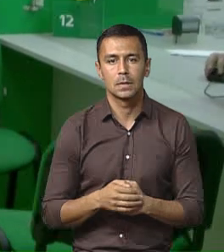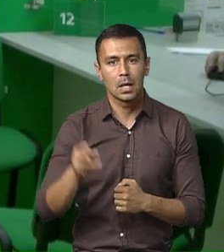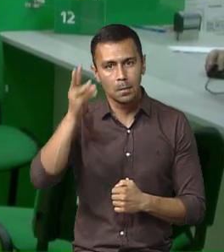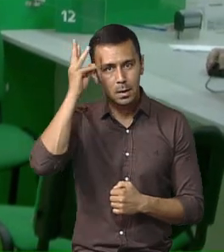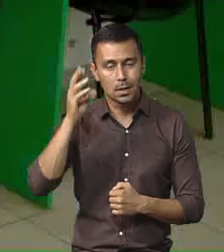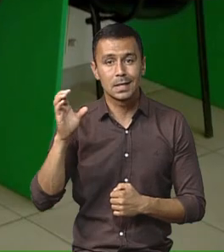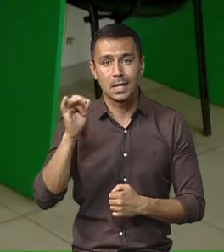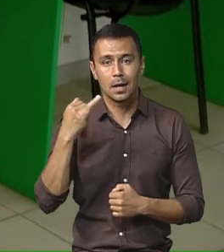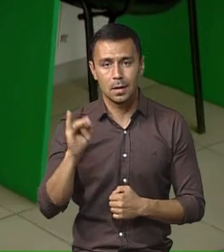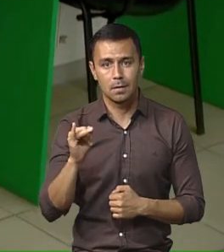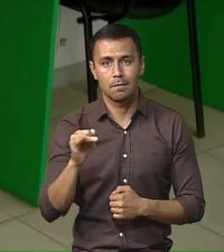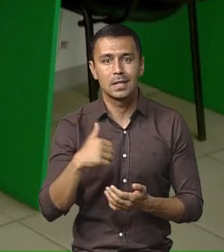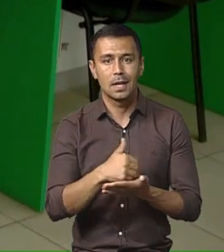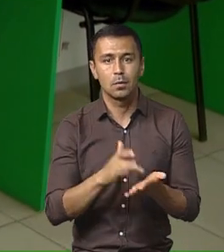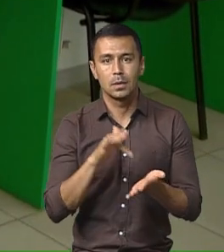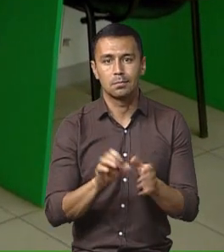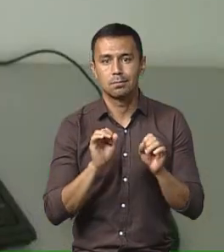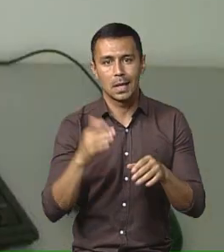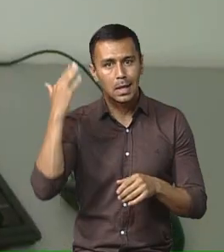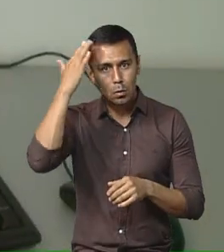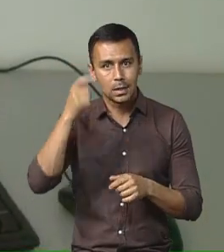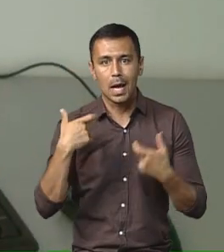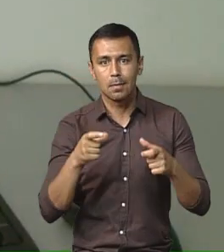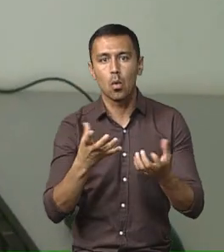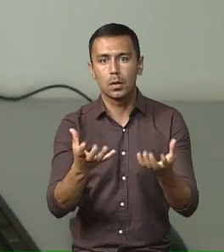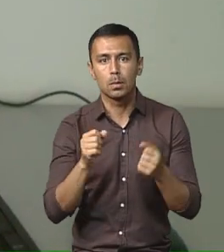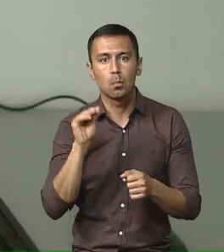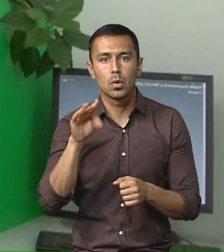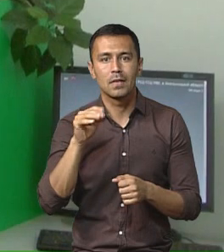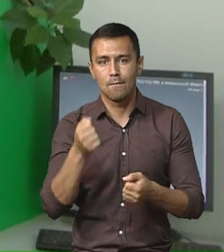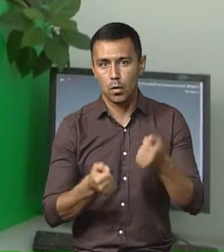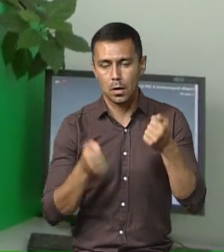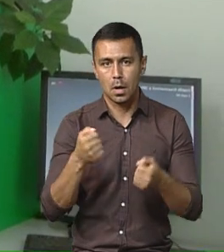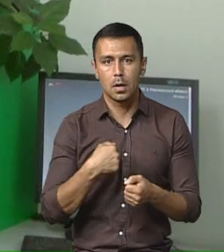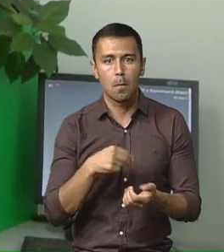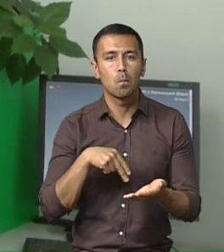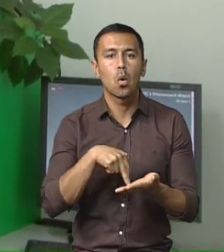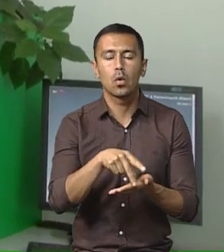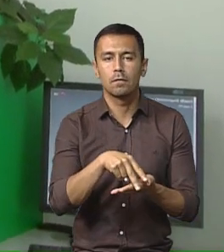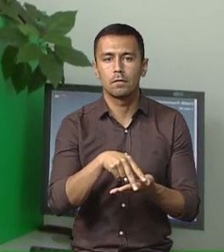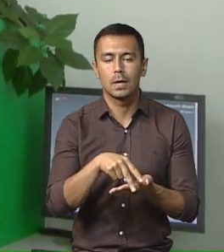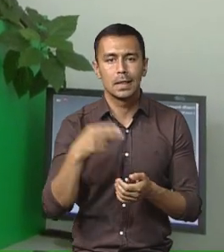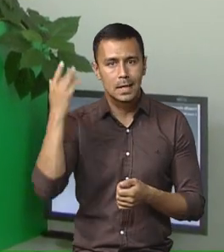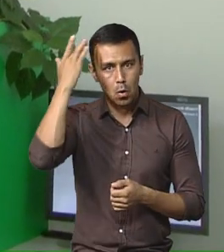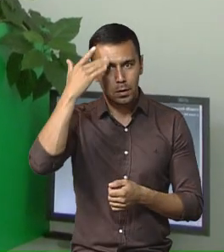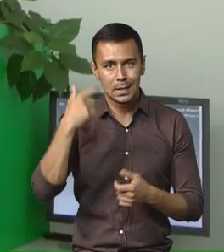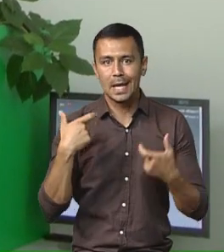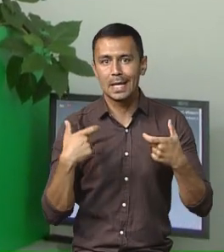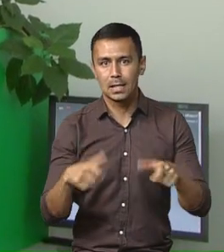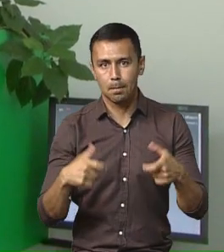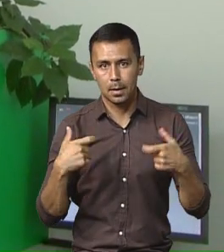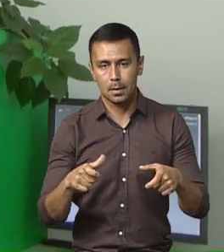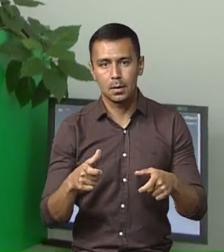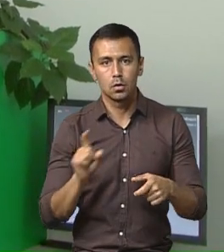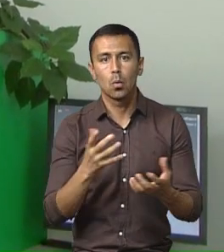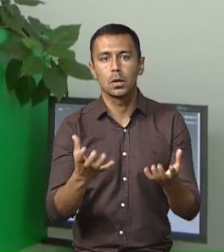Хмельничанин Сергій Сахаров у сервісному центрі здає теоретичний екзамен для отримання посвідчення водія. Я проходив теоретичний іспит для